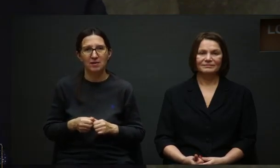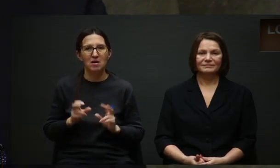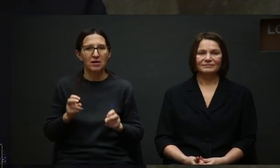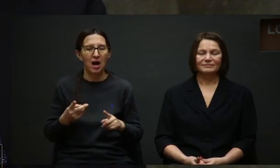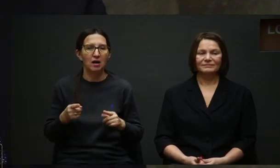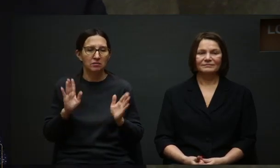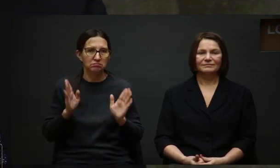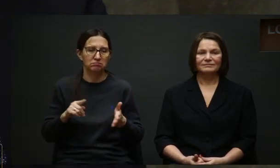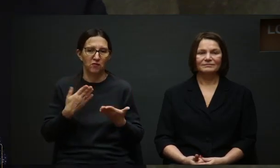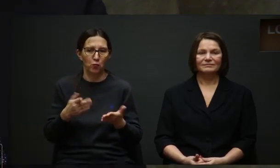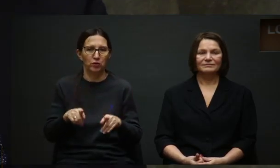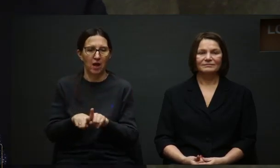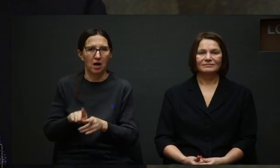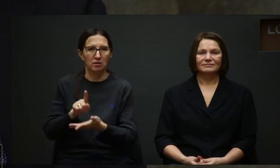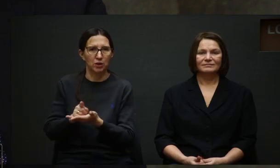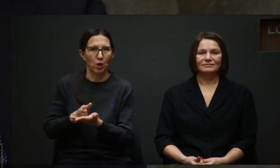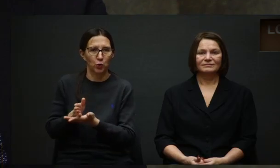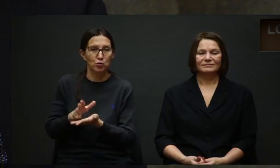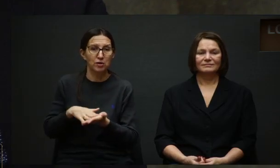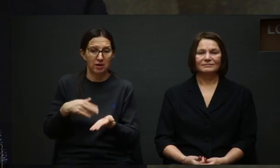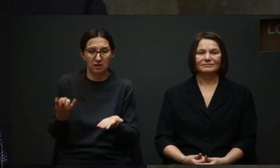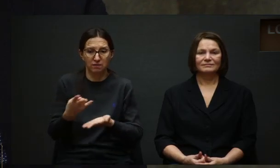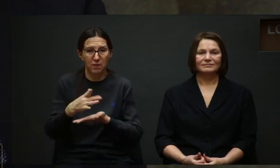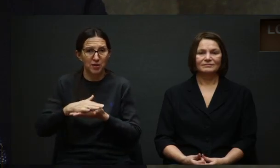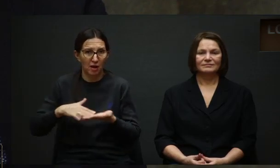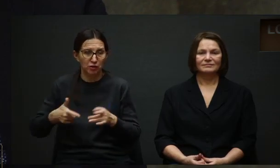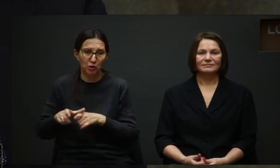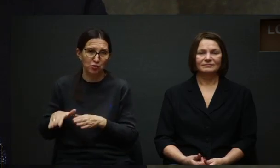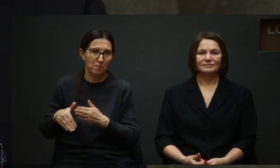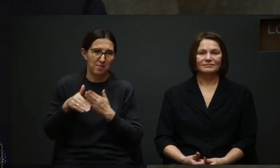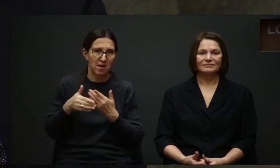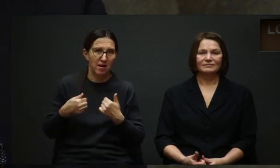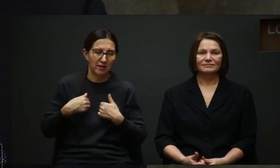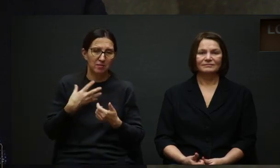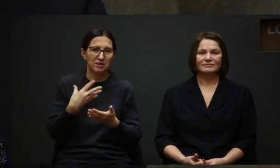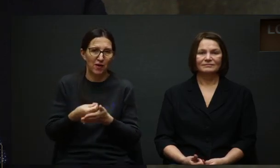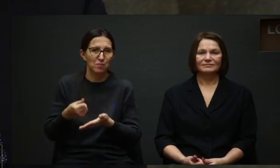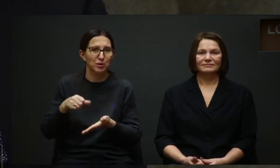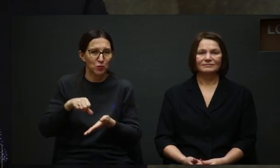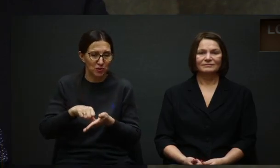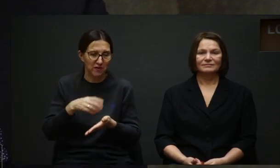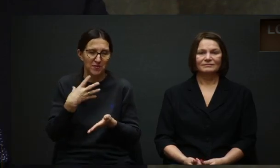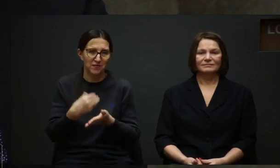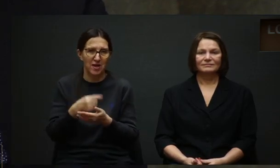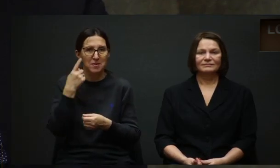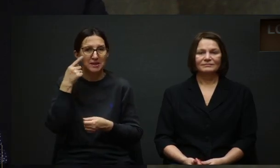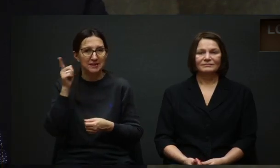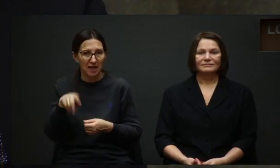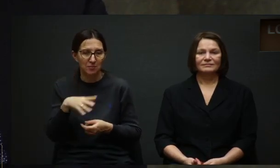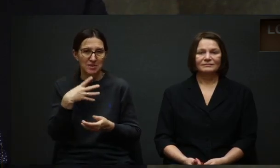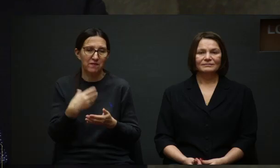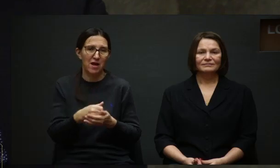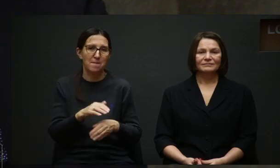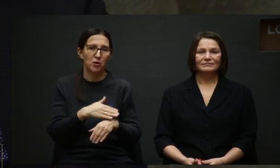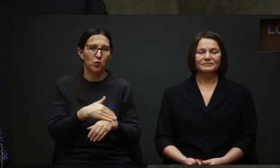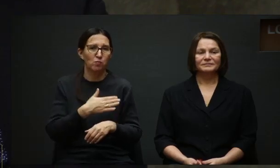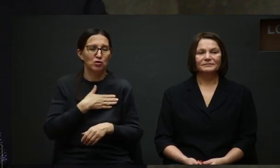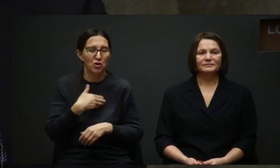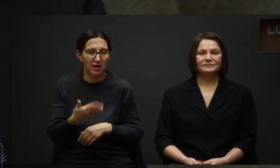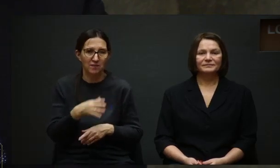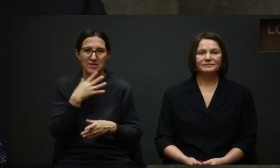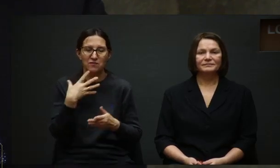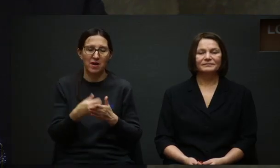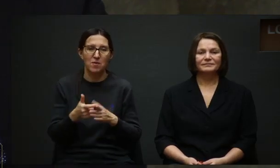Как точку, и продолжает очень помогать нам своим присутствием, своими знаниями, своим доброжелательством и